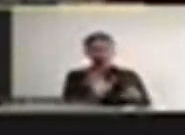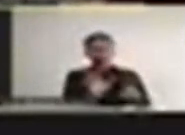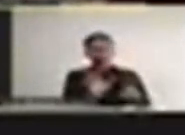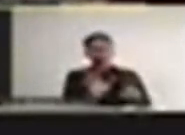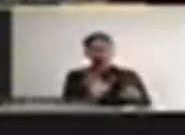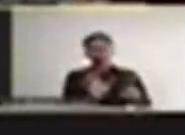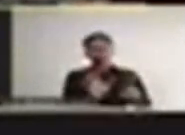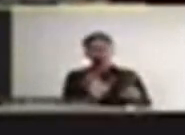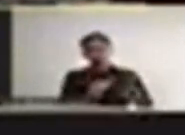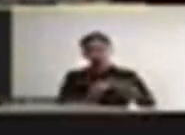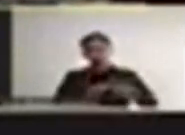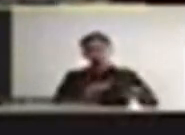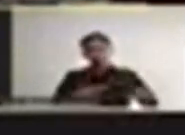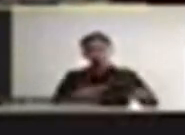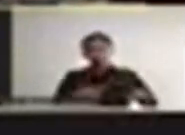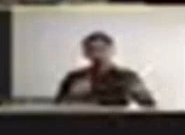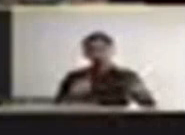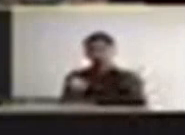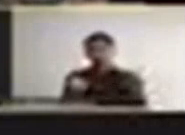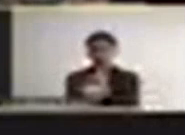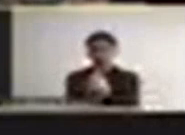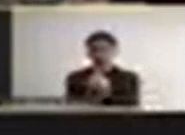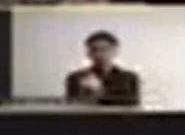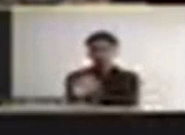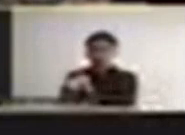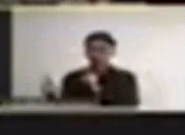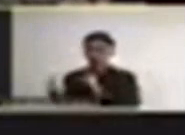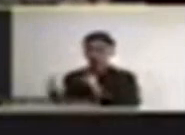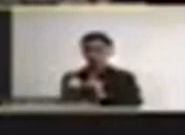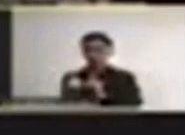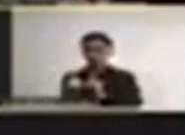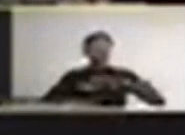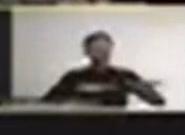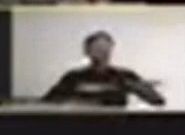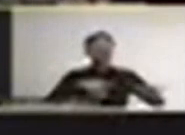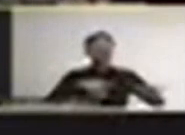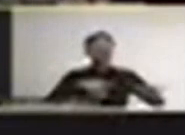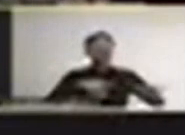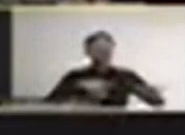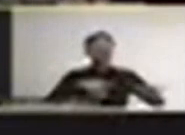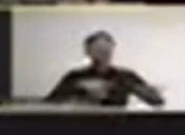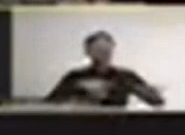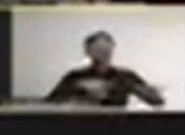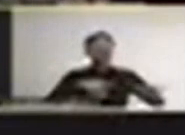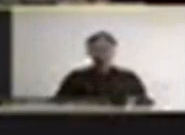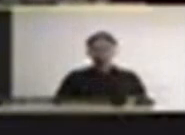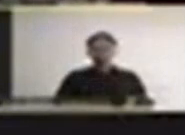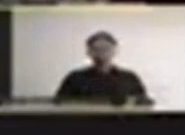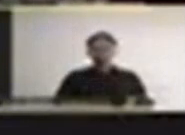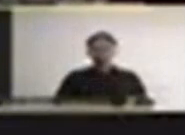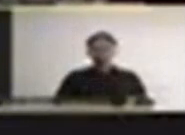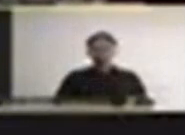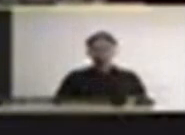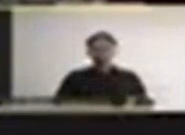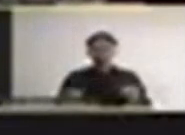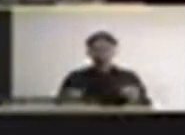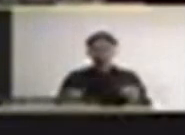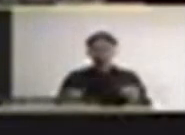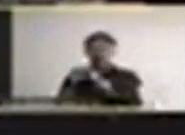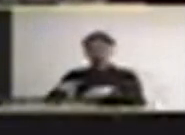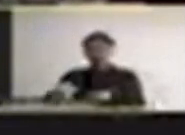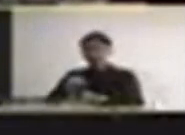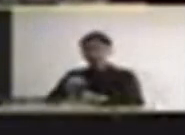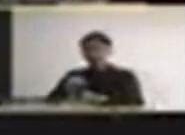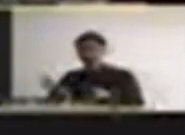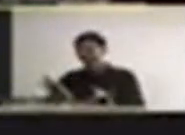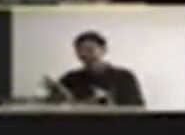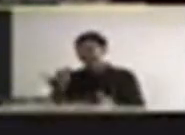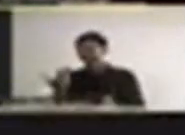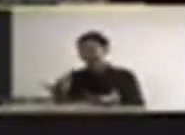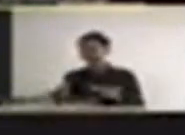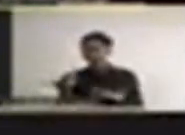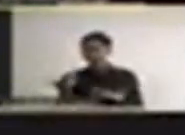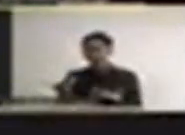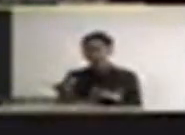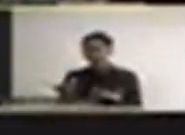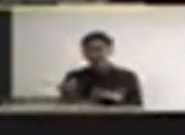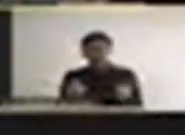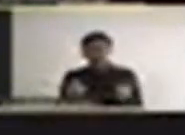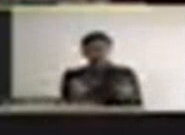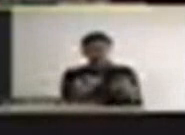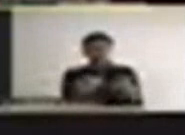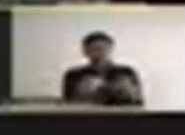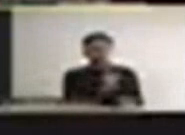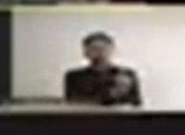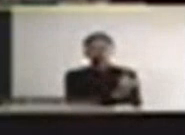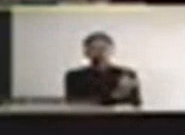dia berinteraksi hanya anak itu saja, dia tidak berinteraksi dengan anak lain. Apakah memungkinkan? Pada saat ternyata satu positif, maka